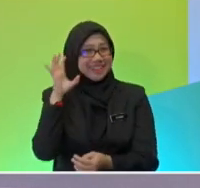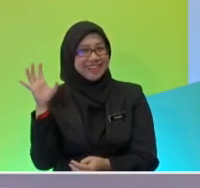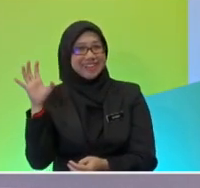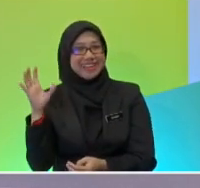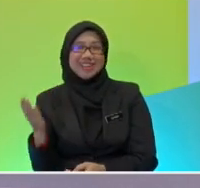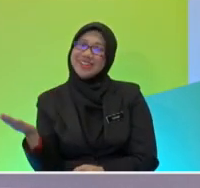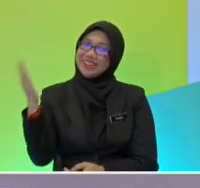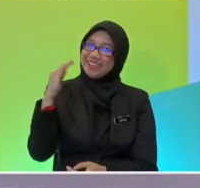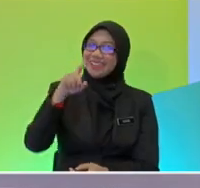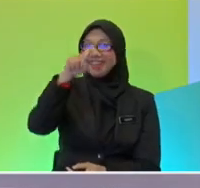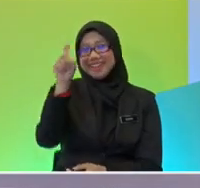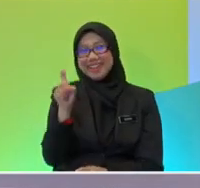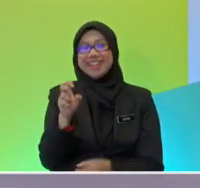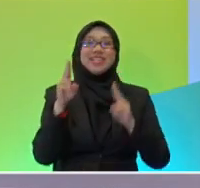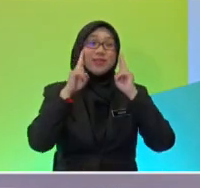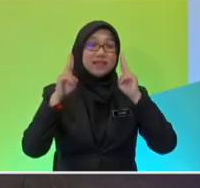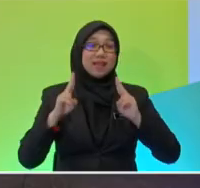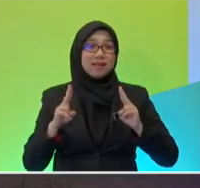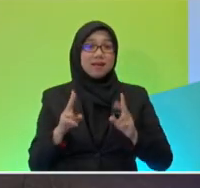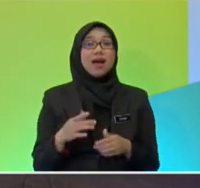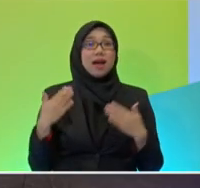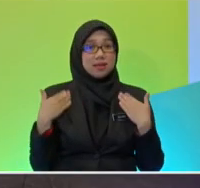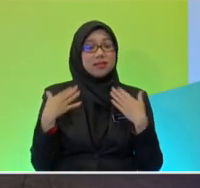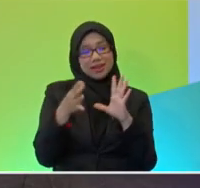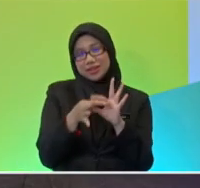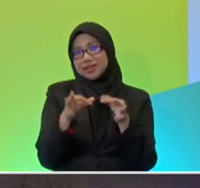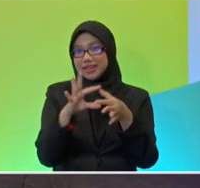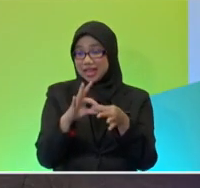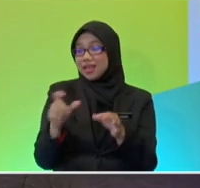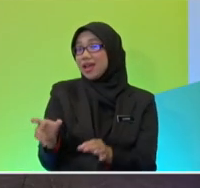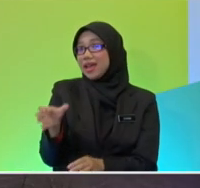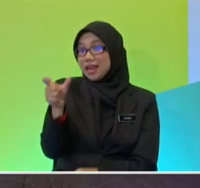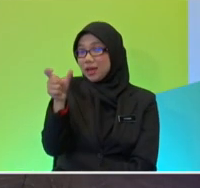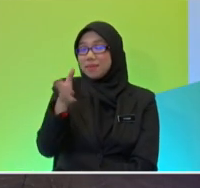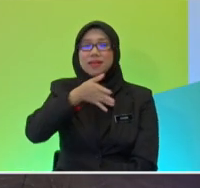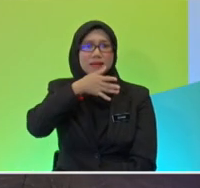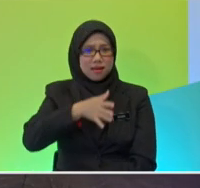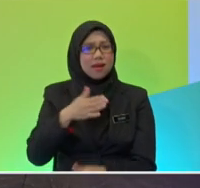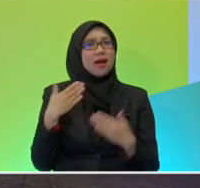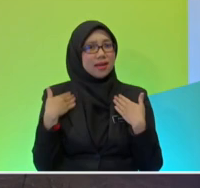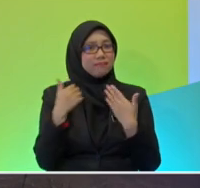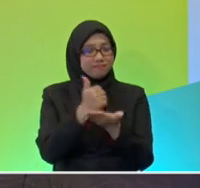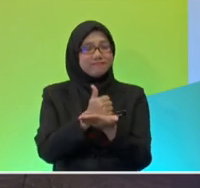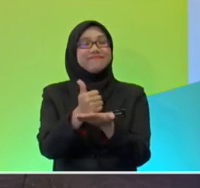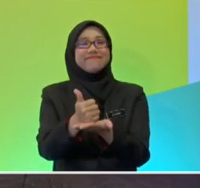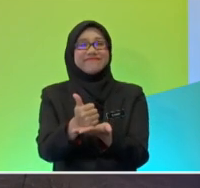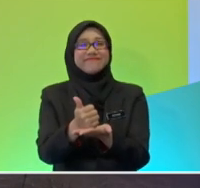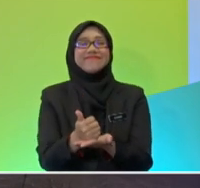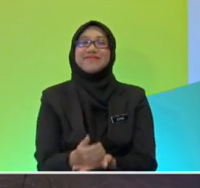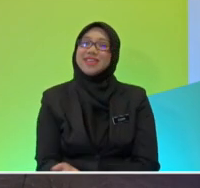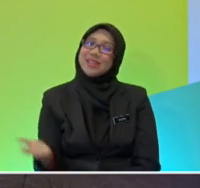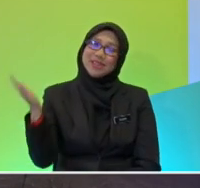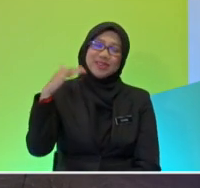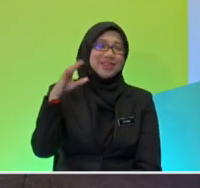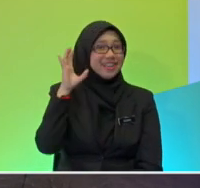tanya kepada Ustadzah Ustadzah ada tak cerita tentang Nabi di seorang yang amanah kita